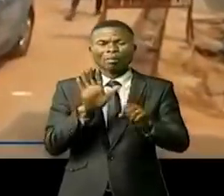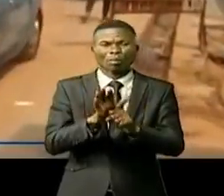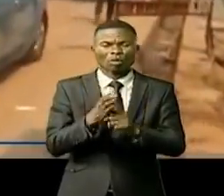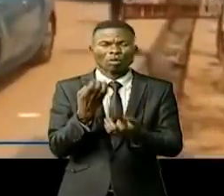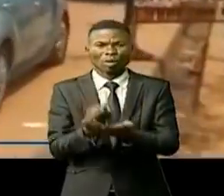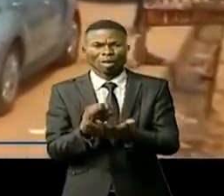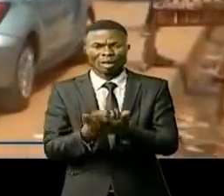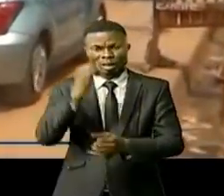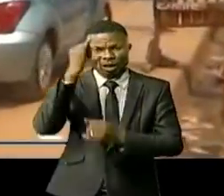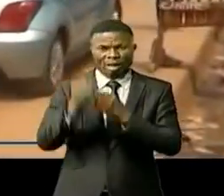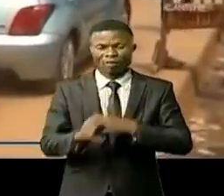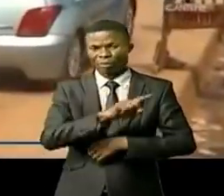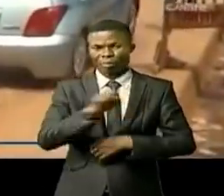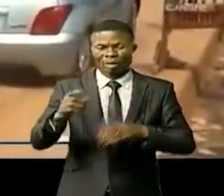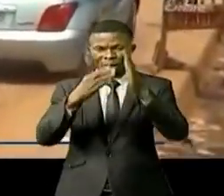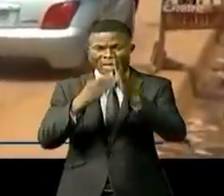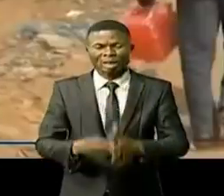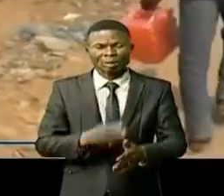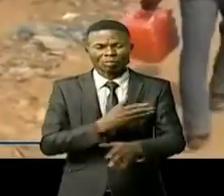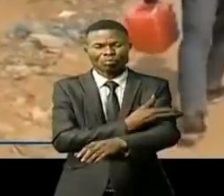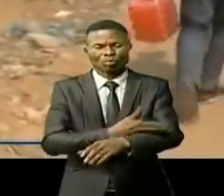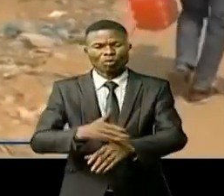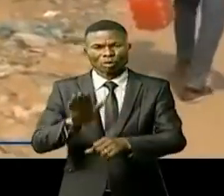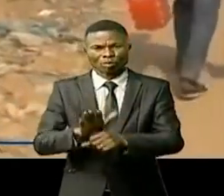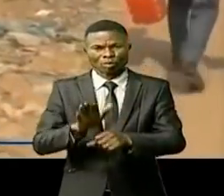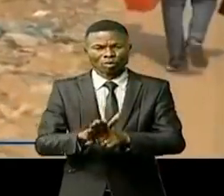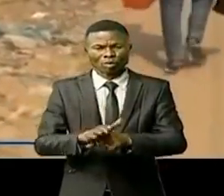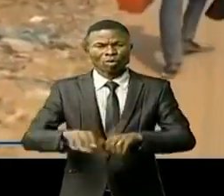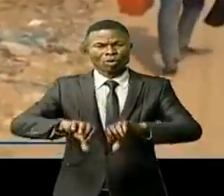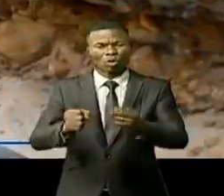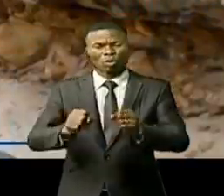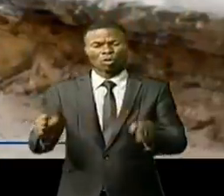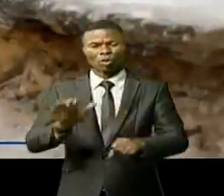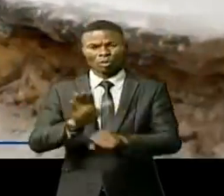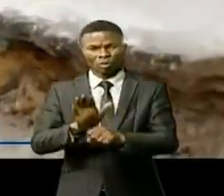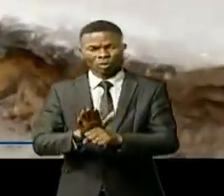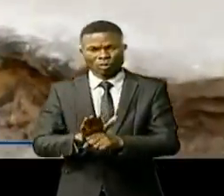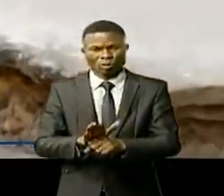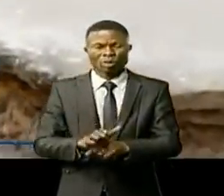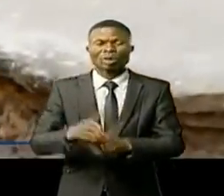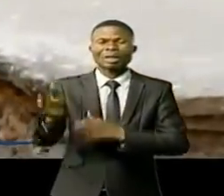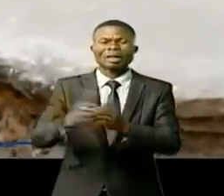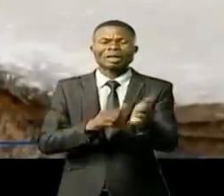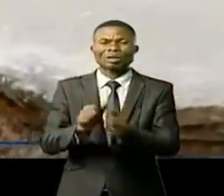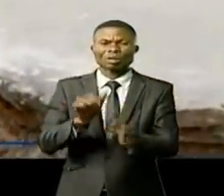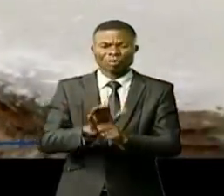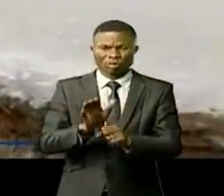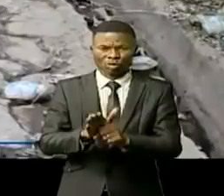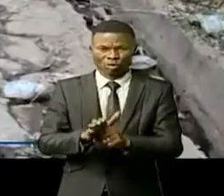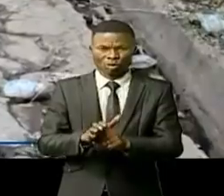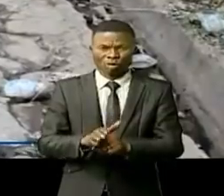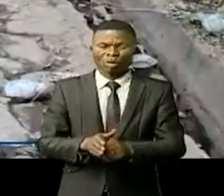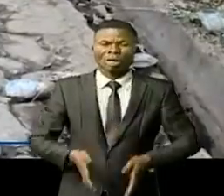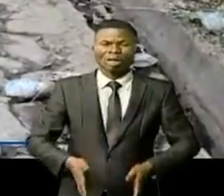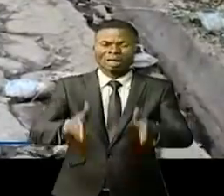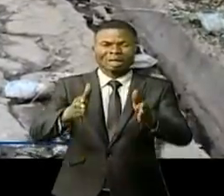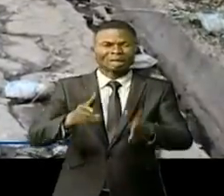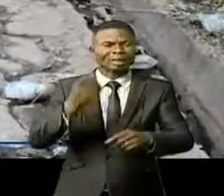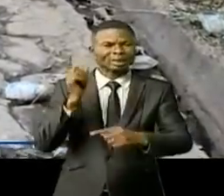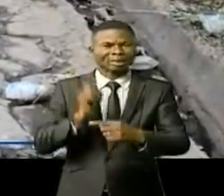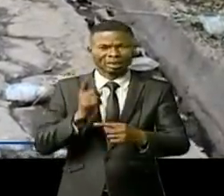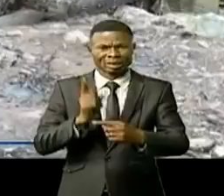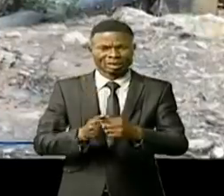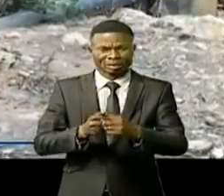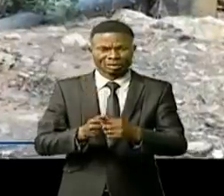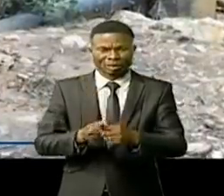des années 80 une dégradation exponentielle avec beaucoup de nids de poules et autres détériorations qui avaient détruit son caniveau, rendant sa